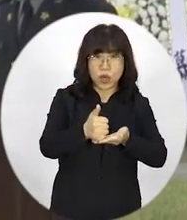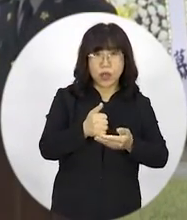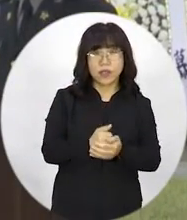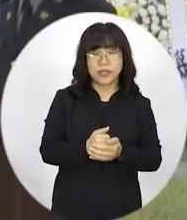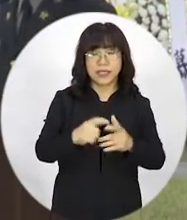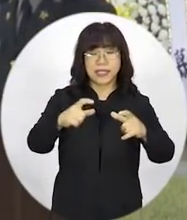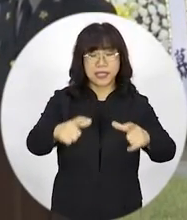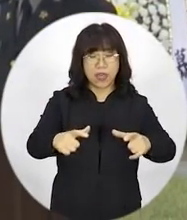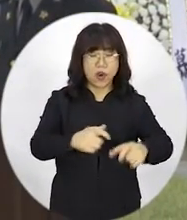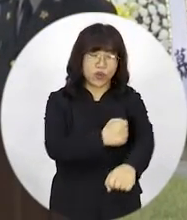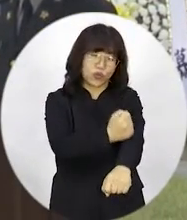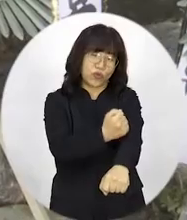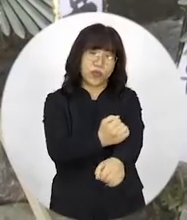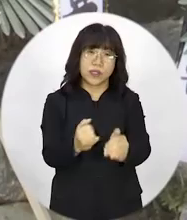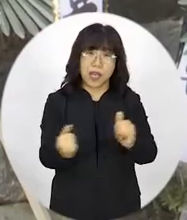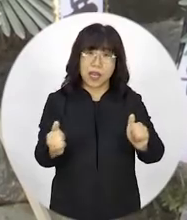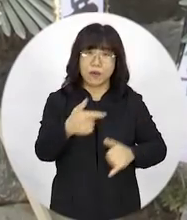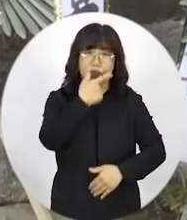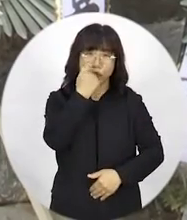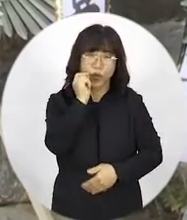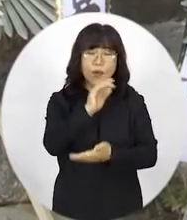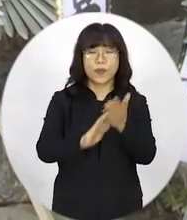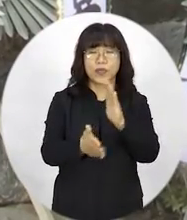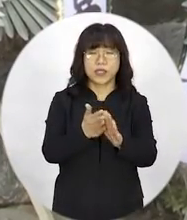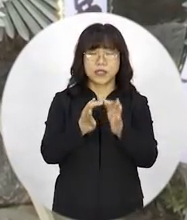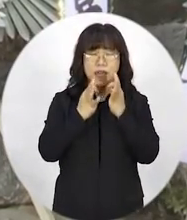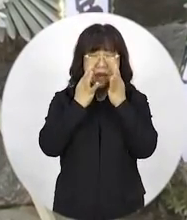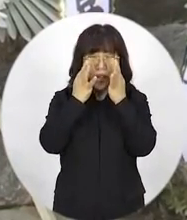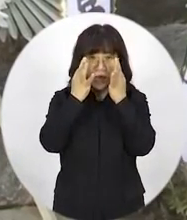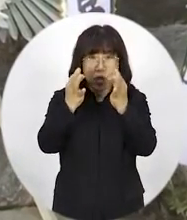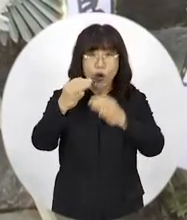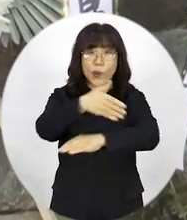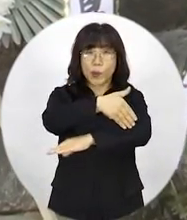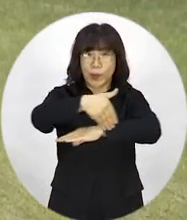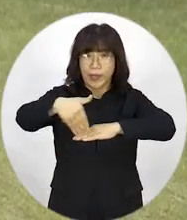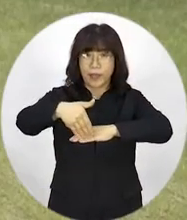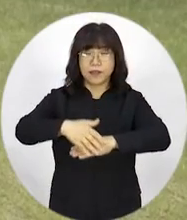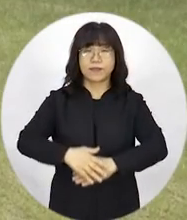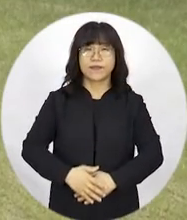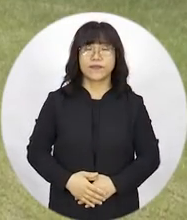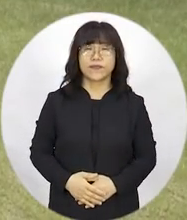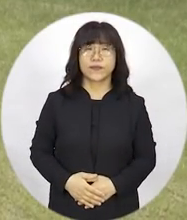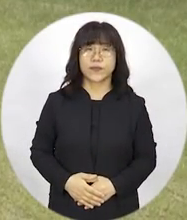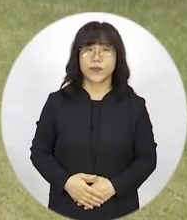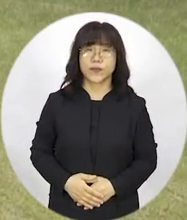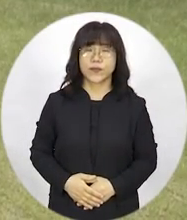지역 내 보훈 유공자에 대한 예우에 부족함이 없도록 최선을 다한다는 방침입니다.